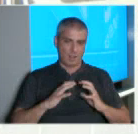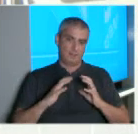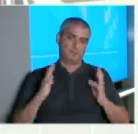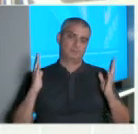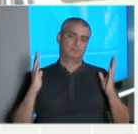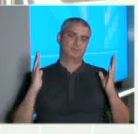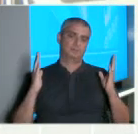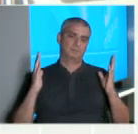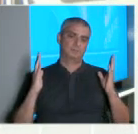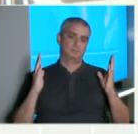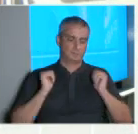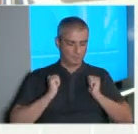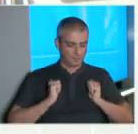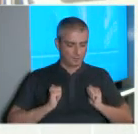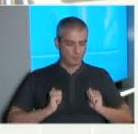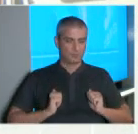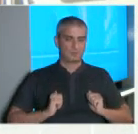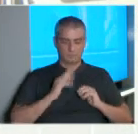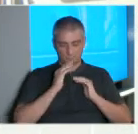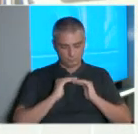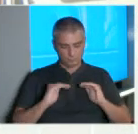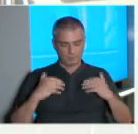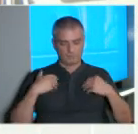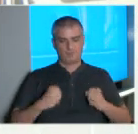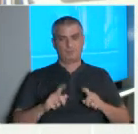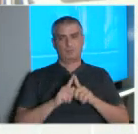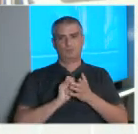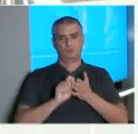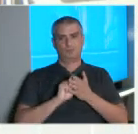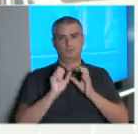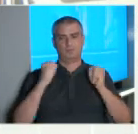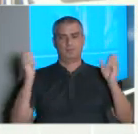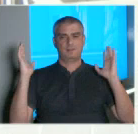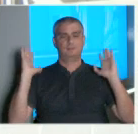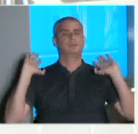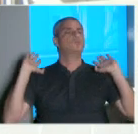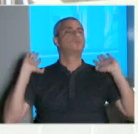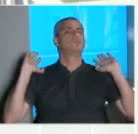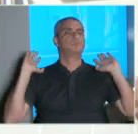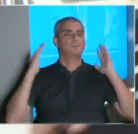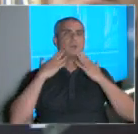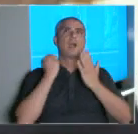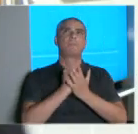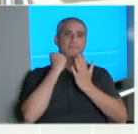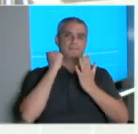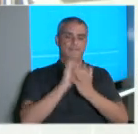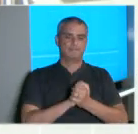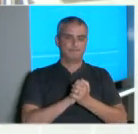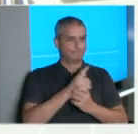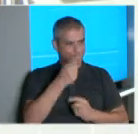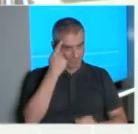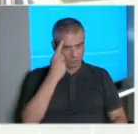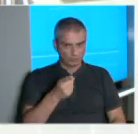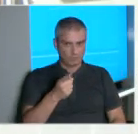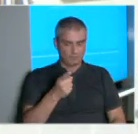בלחץ, בניחותה, בשקט ובבטח, כמו שכתוב בתנ"ך. זהו. אמן, אמן. תגיד, אתה